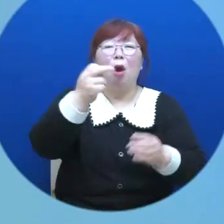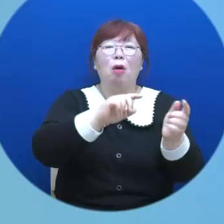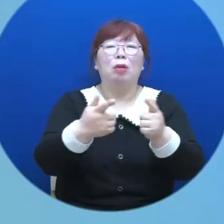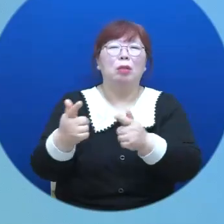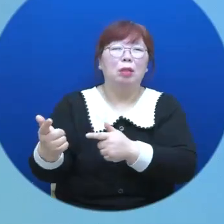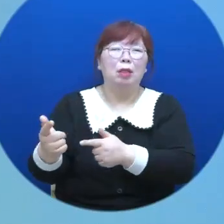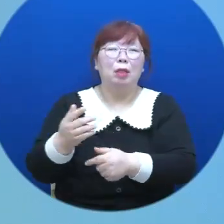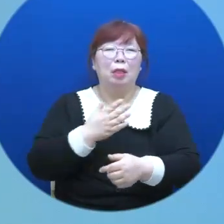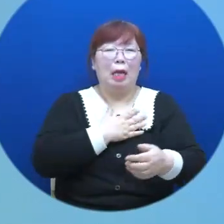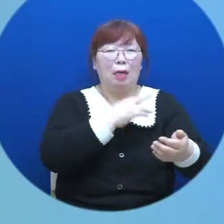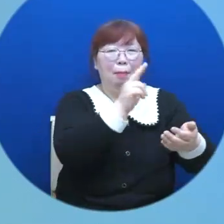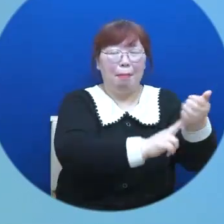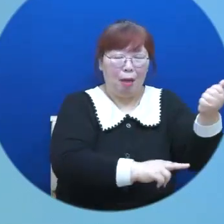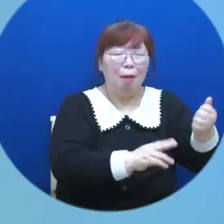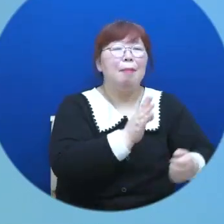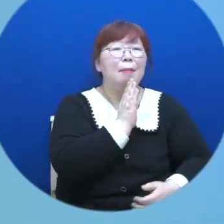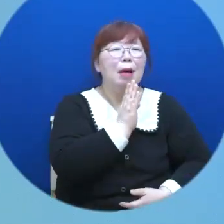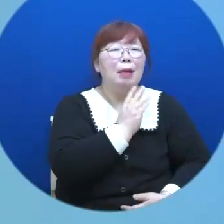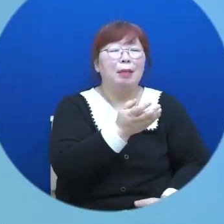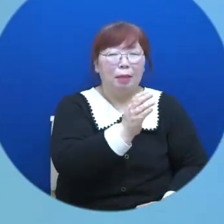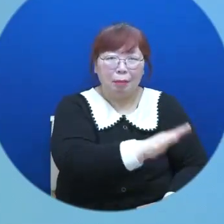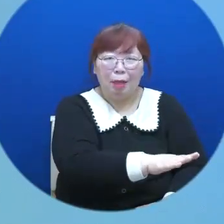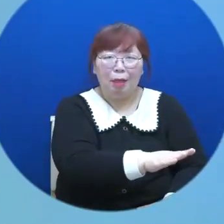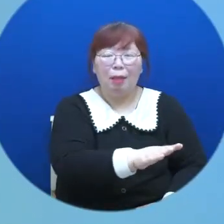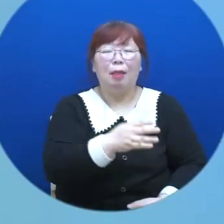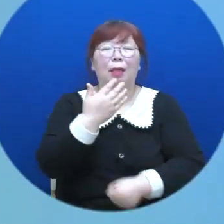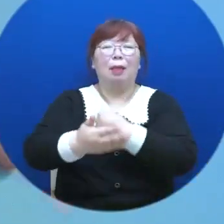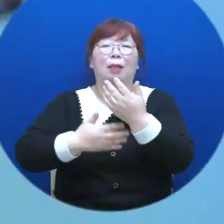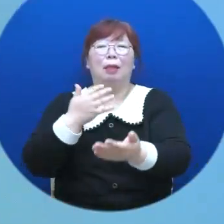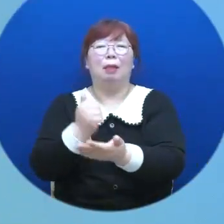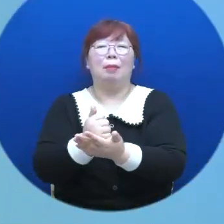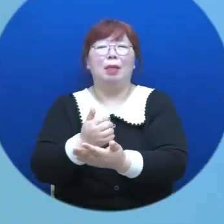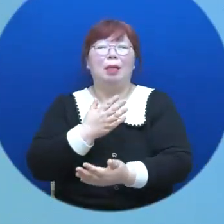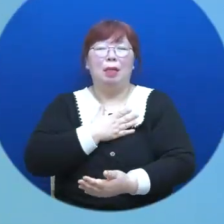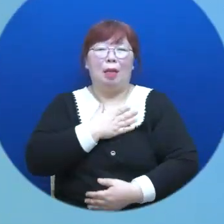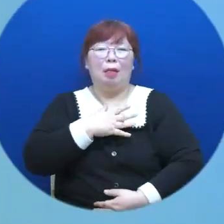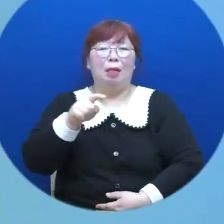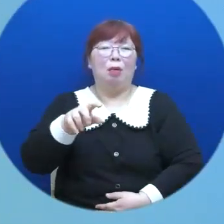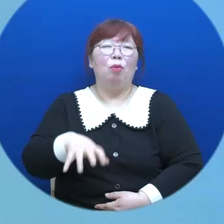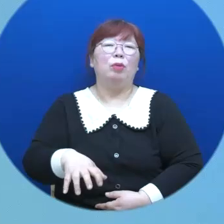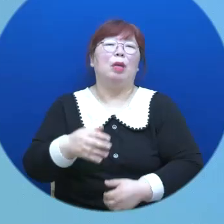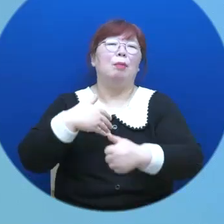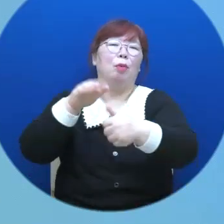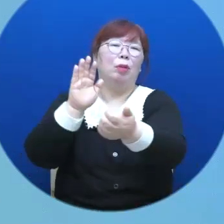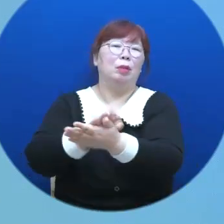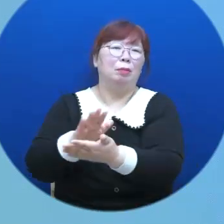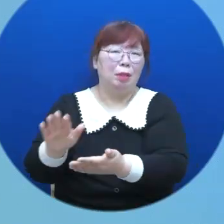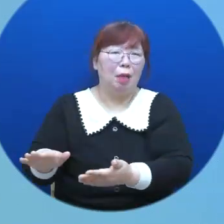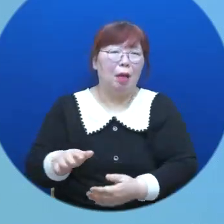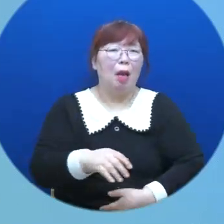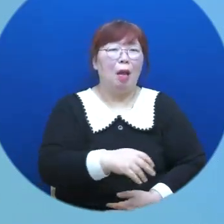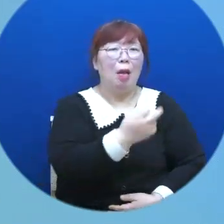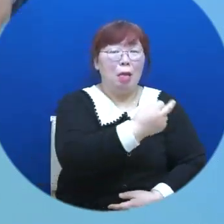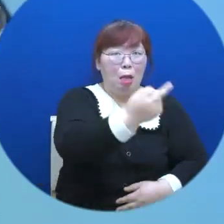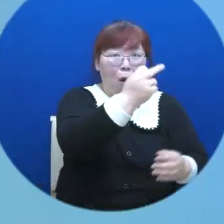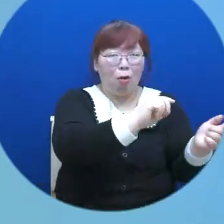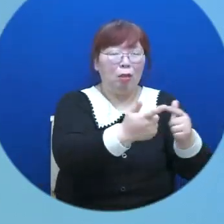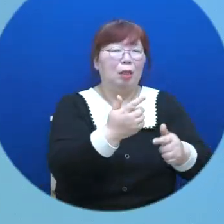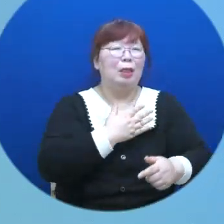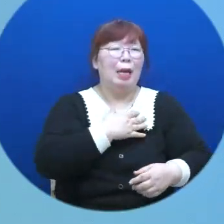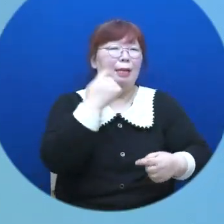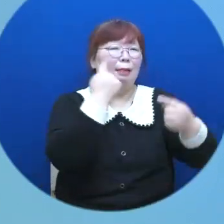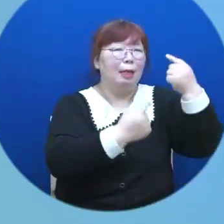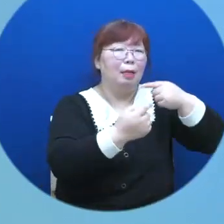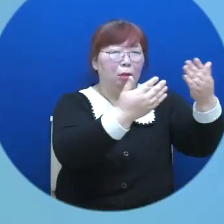자기 팔았는데 말은 그렇게 하는 거예요. 그리고 형님들은 나를 헤아려 하였지만 하나님은